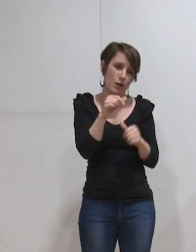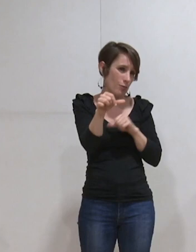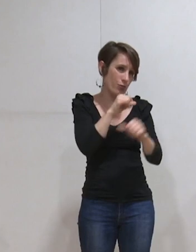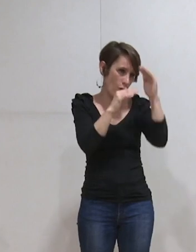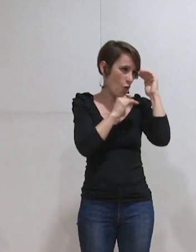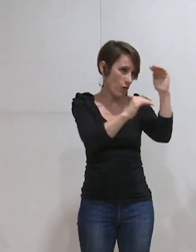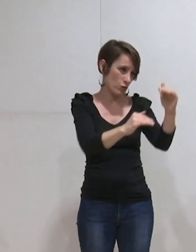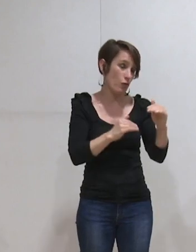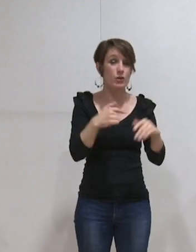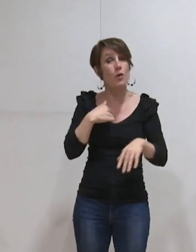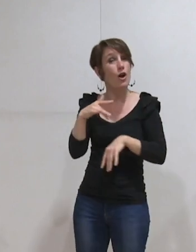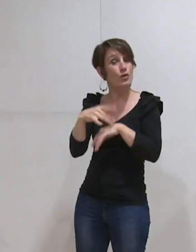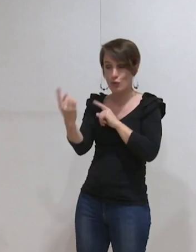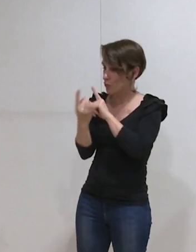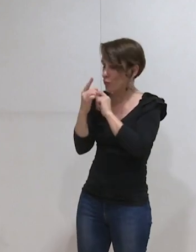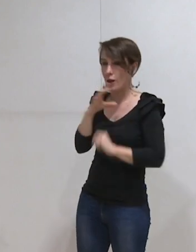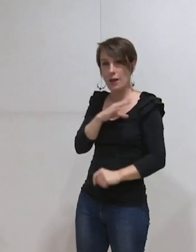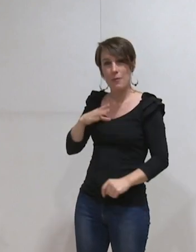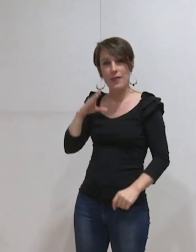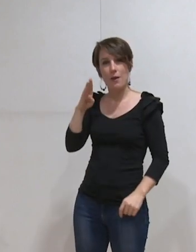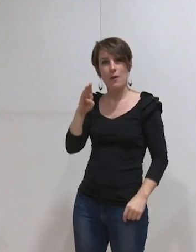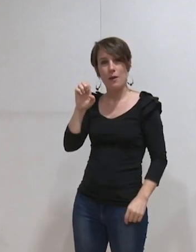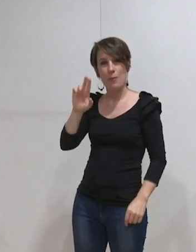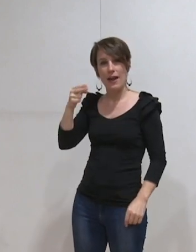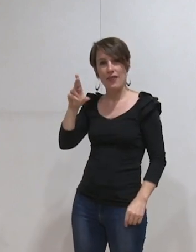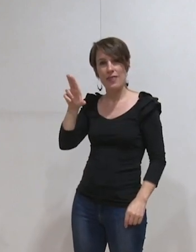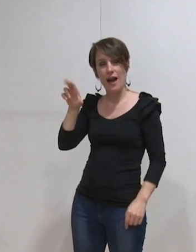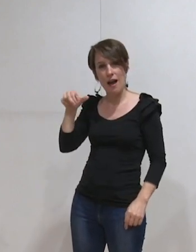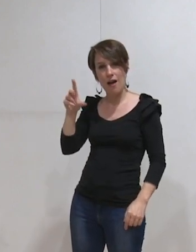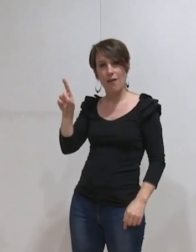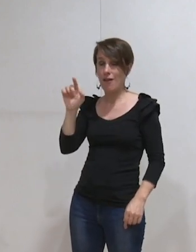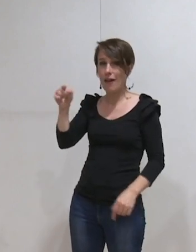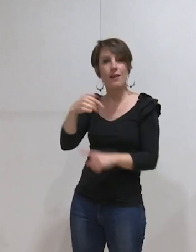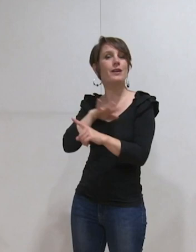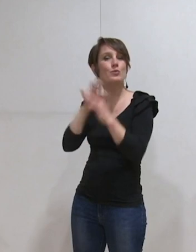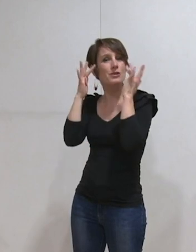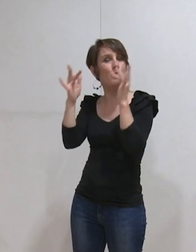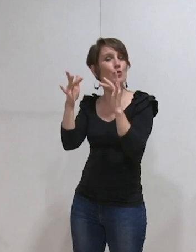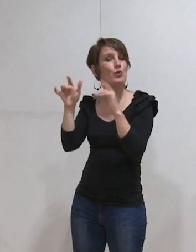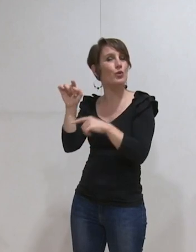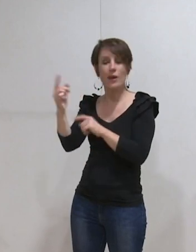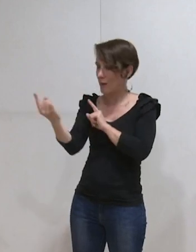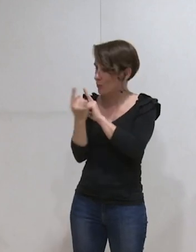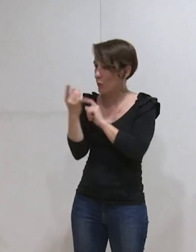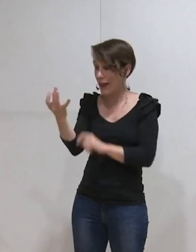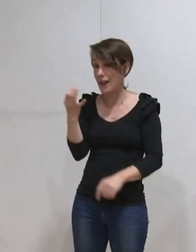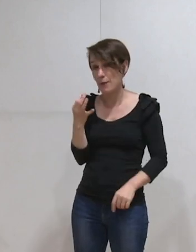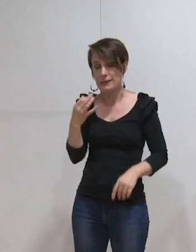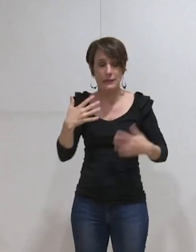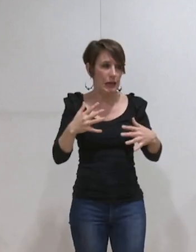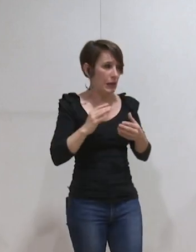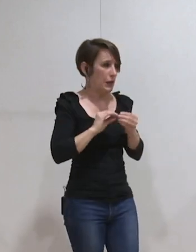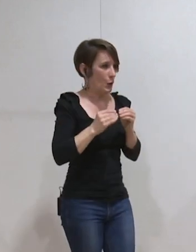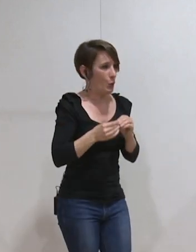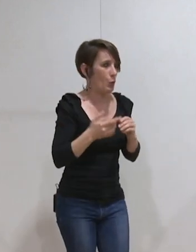adjoin au culture elle me parlait plus d'un problème de on va dire de pression éventuelle qui pourrait être